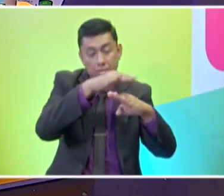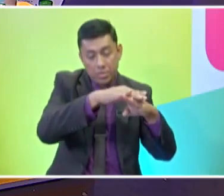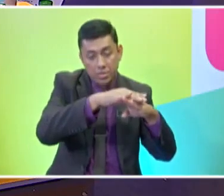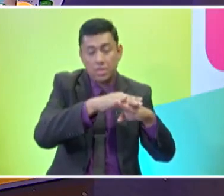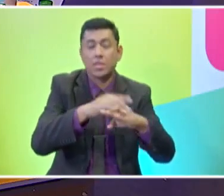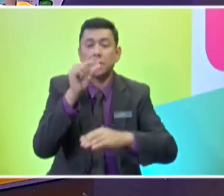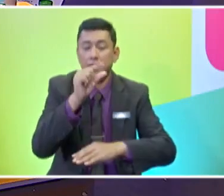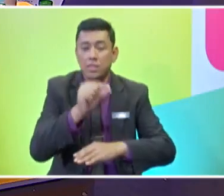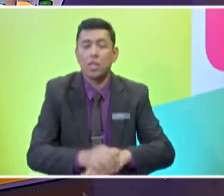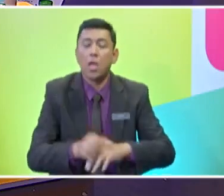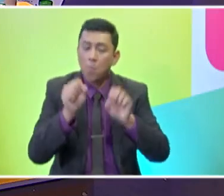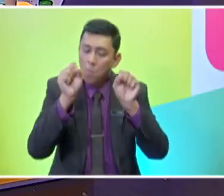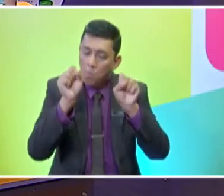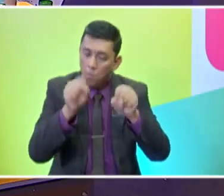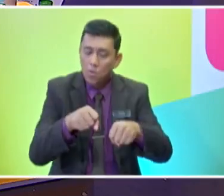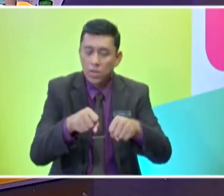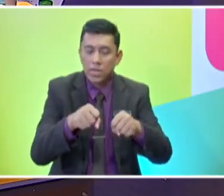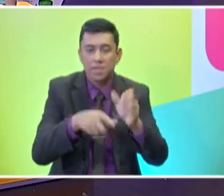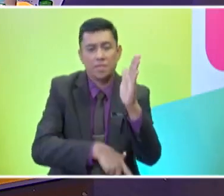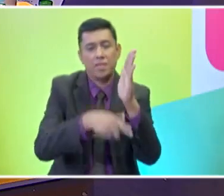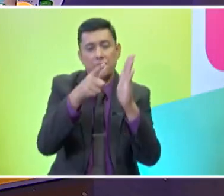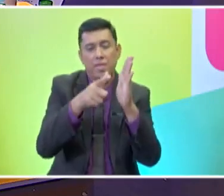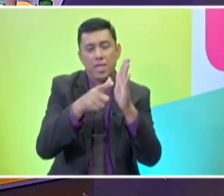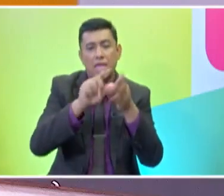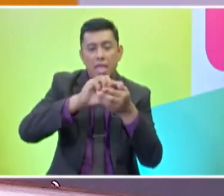kita boleh lipat terus ke dalam